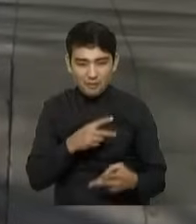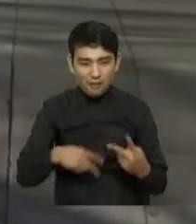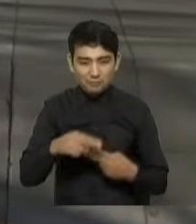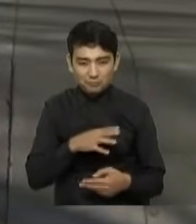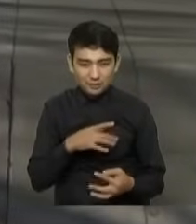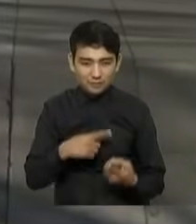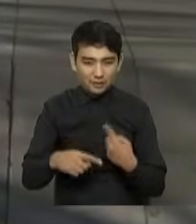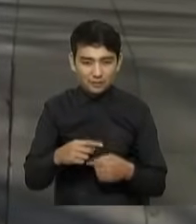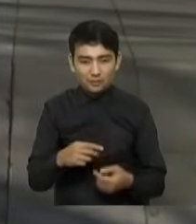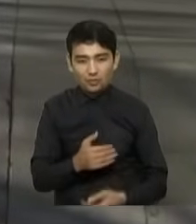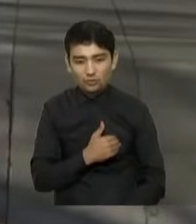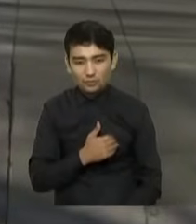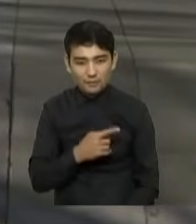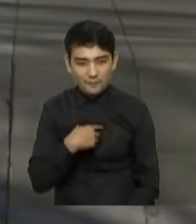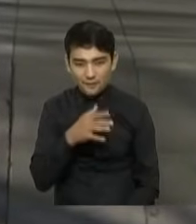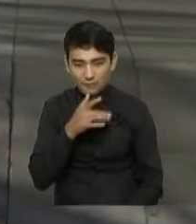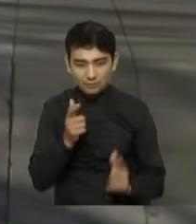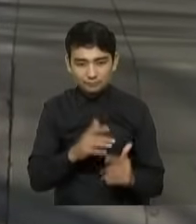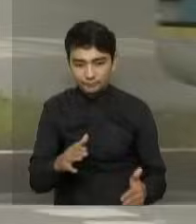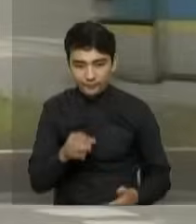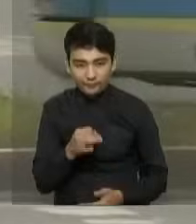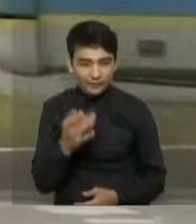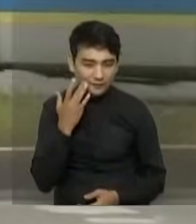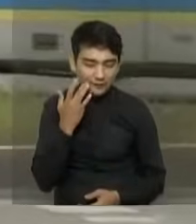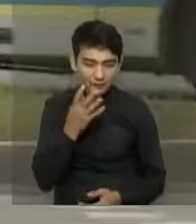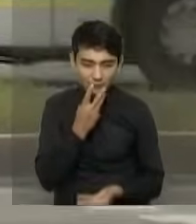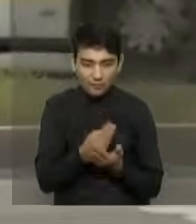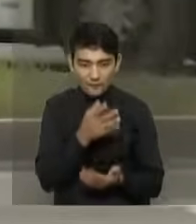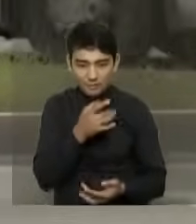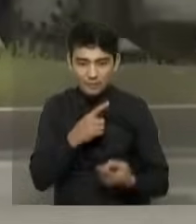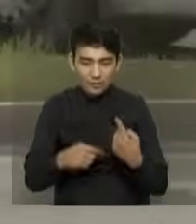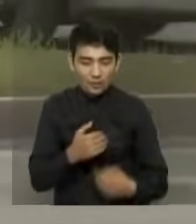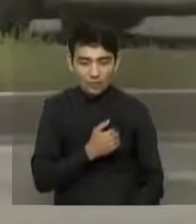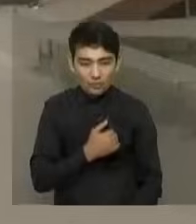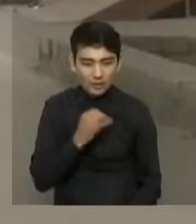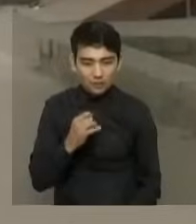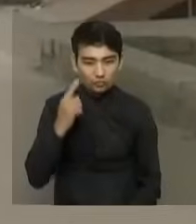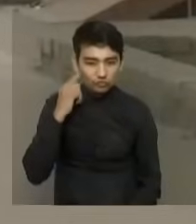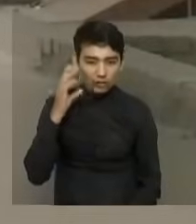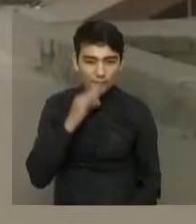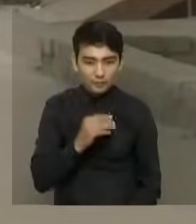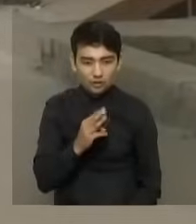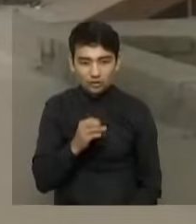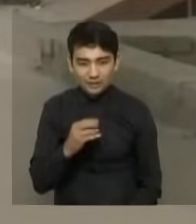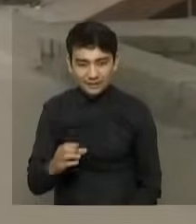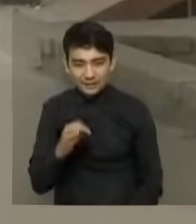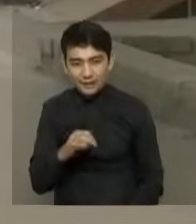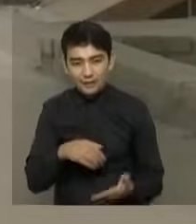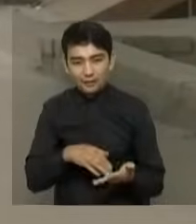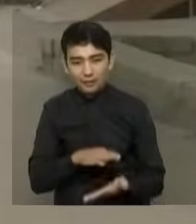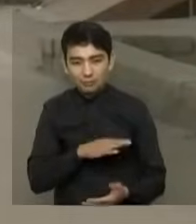собрали? Мы не согласны с этим временем. Мы просим вернуть нам этот час. И каковы шансы на то, что их услышат? Ведь петицию уже